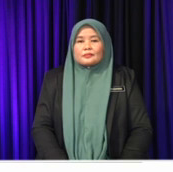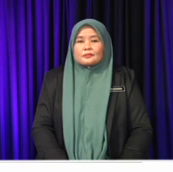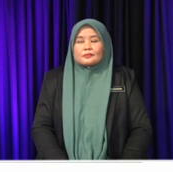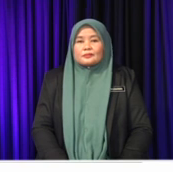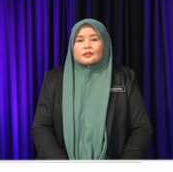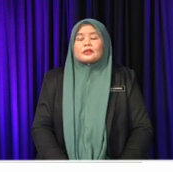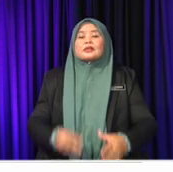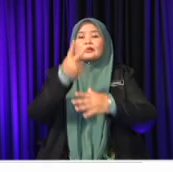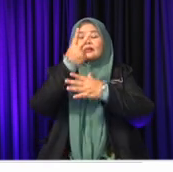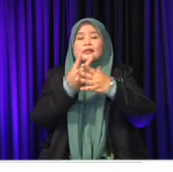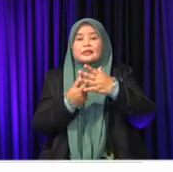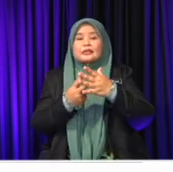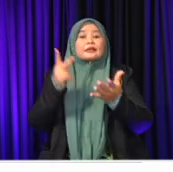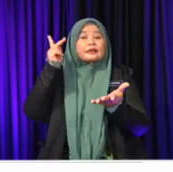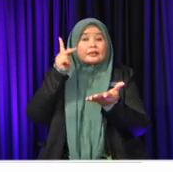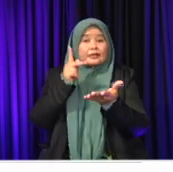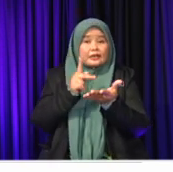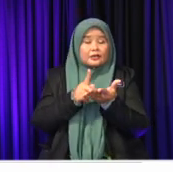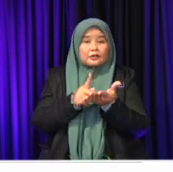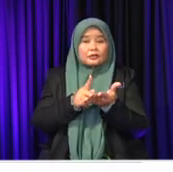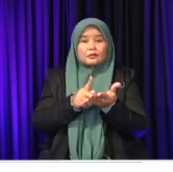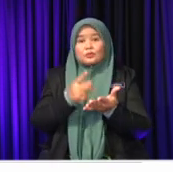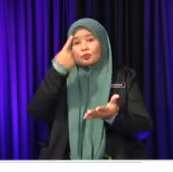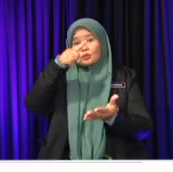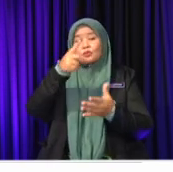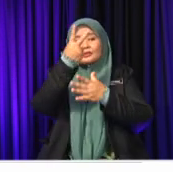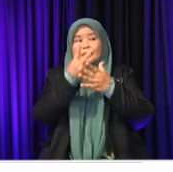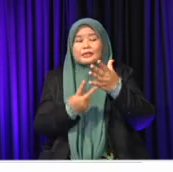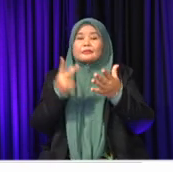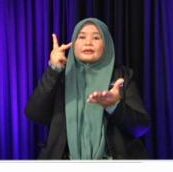saling mengenali untuk saling mengenali